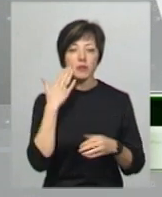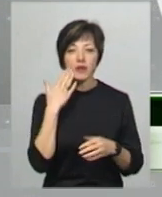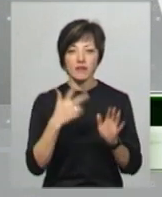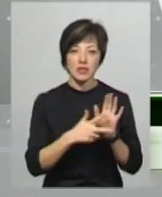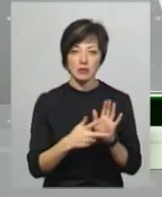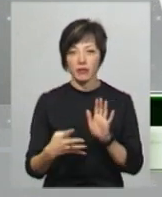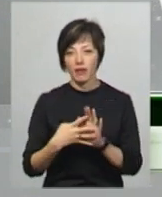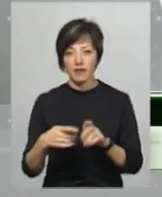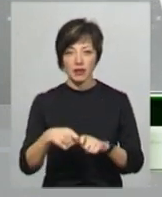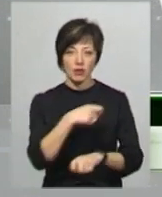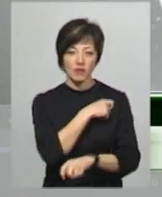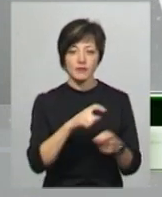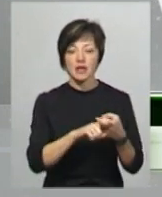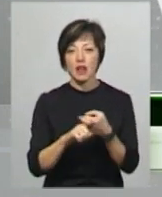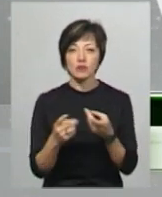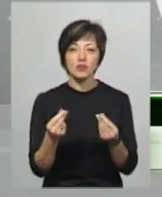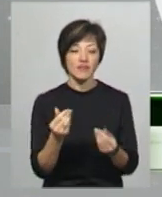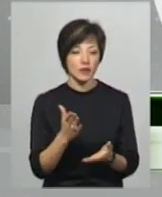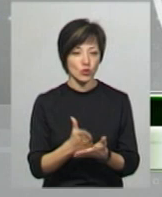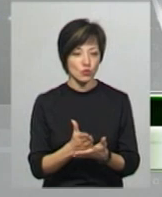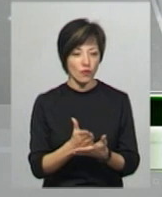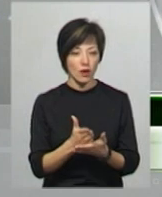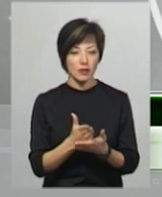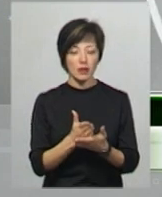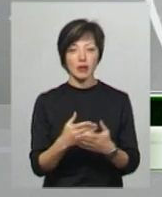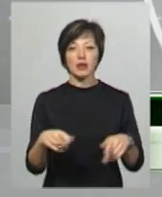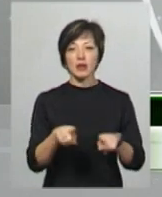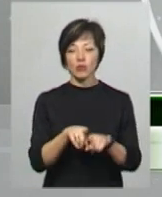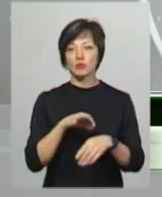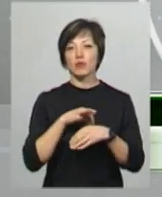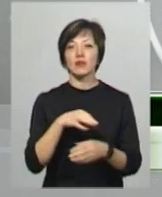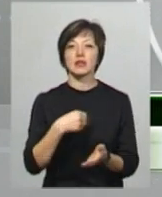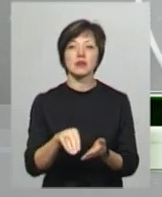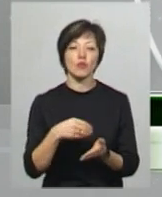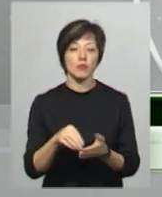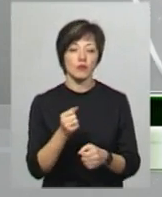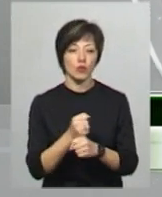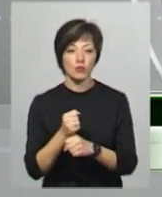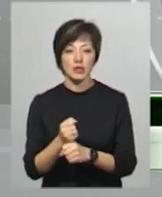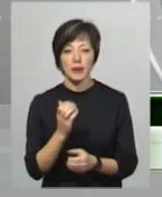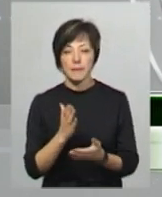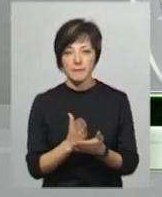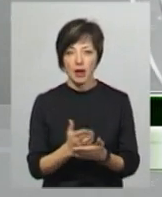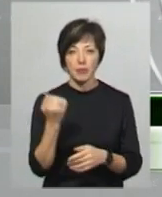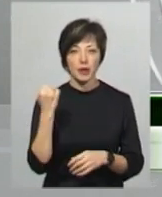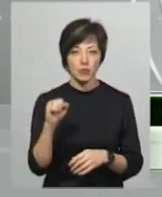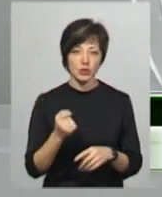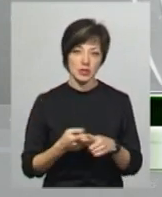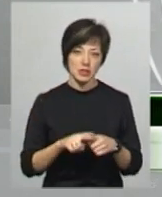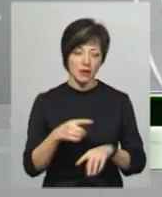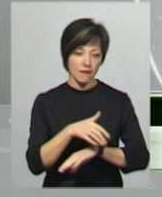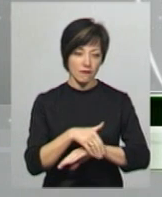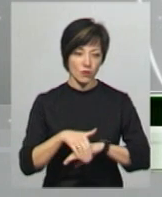в залежності від фінансування. Також провели закупівлю робіт і маємо переможця – це